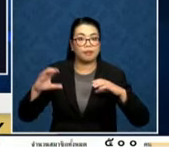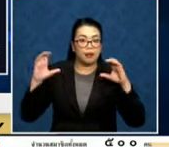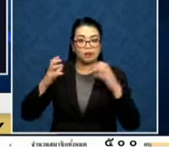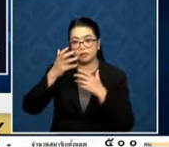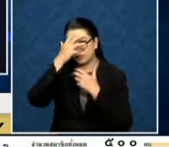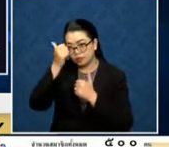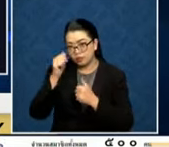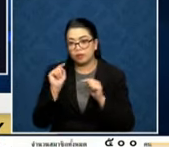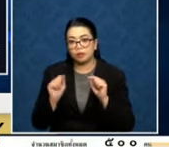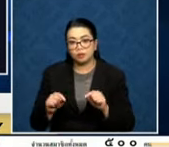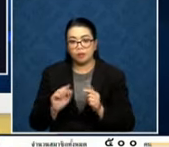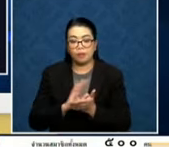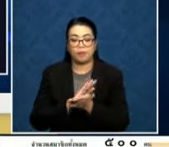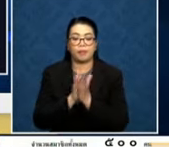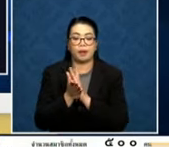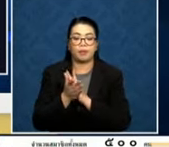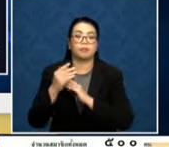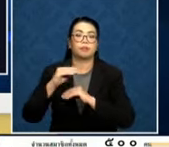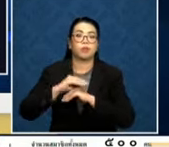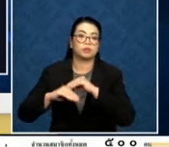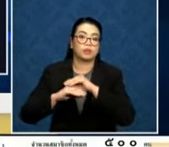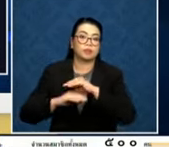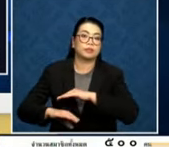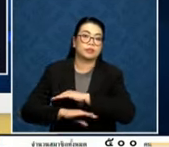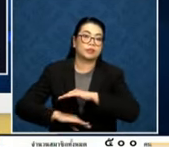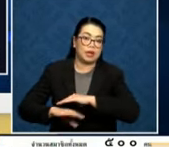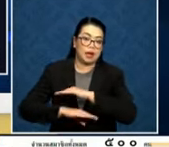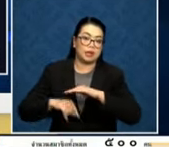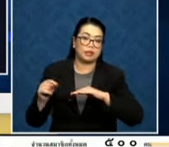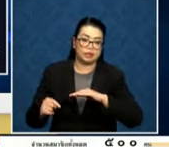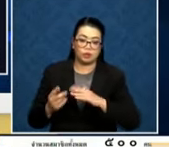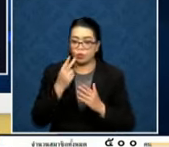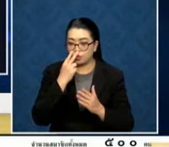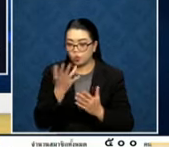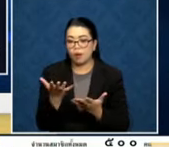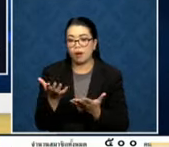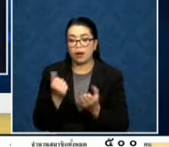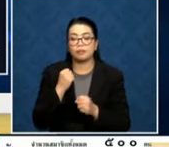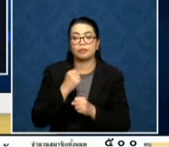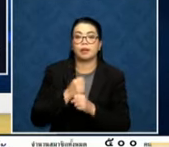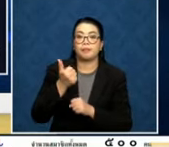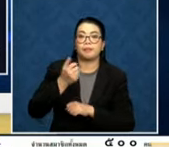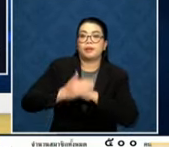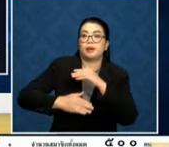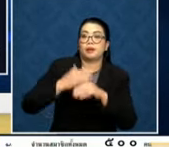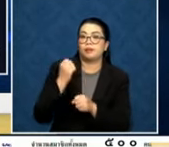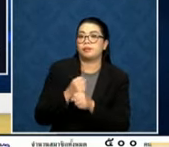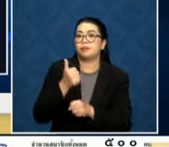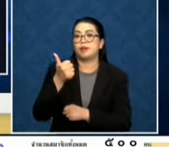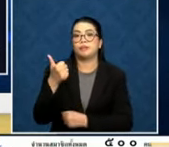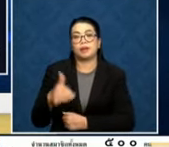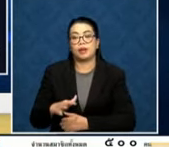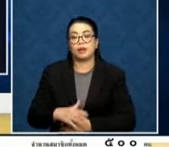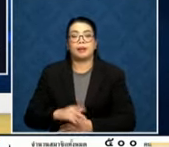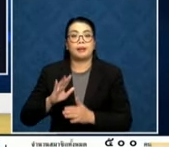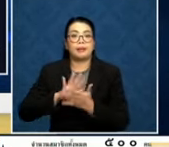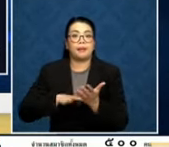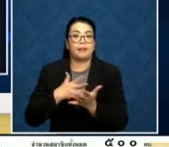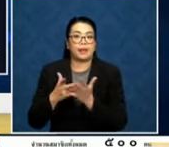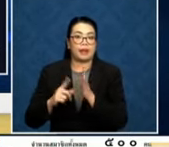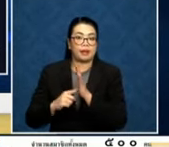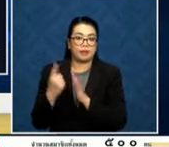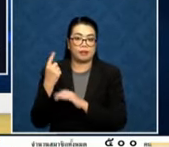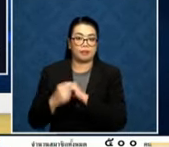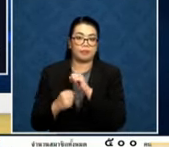ใส่ใจกับการปรับปรุงโครงสร้างพื้นฐานเพื่อรองรับพลังงานสะอาดมากน้อยแค่ไหนครับท่านประธานครับเริ่มแผนในปี 65ผ่านมา 2